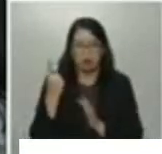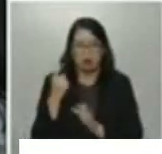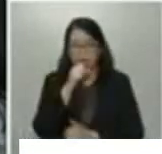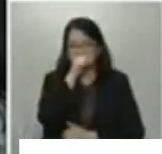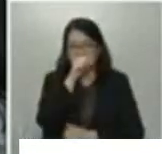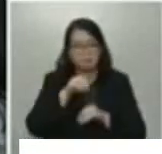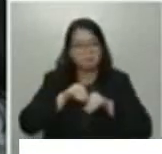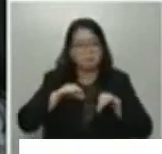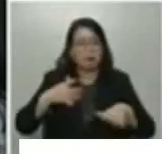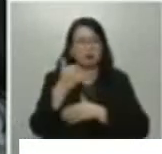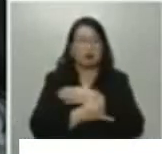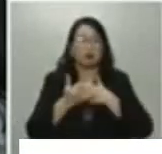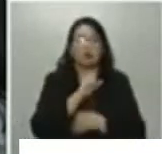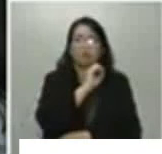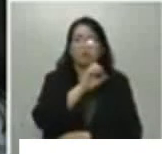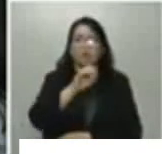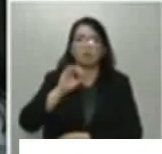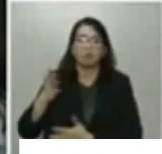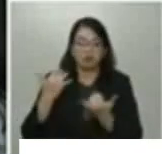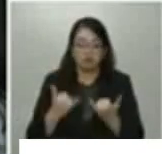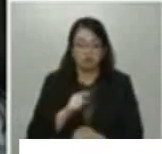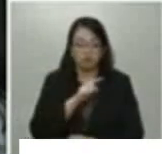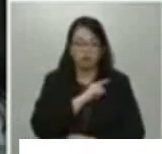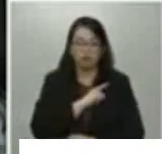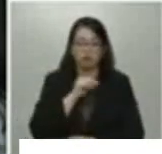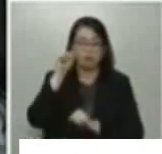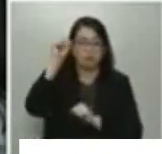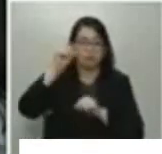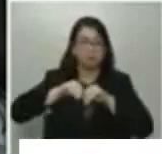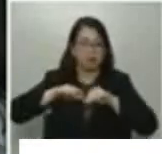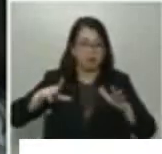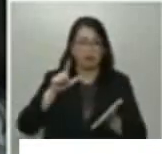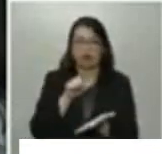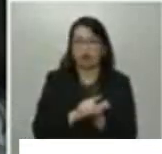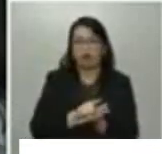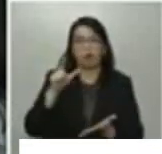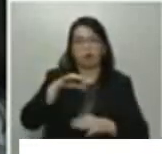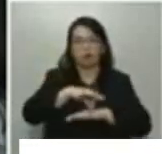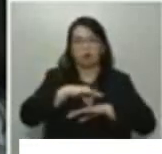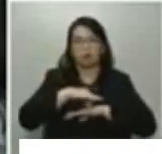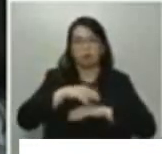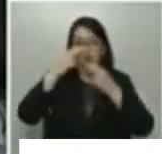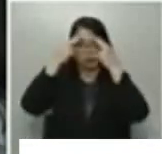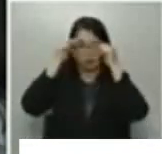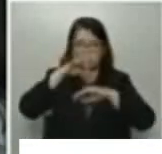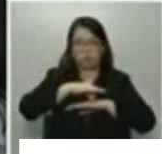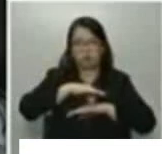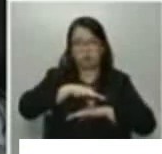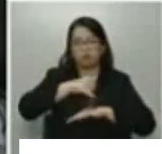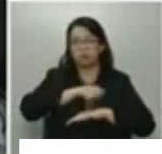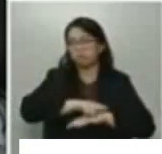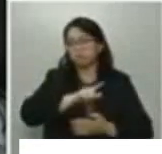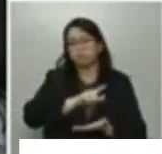เป็นผู้ที่มีส่วนรับผิดชอบและได้ประกาศลาออกจากตำแหน่งนายกเทศมนตรีเมืองอู่ฮั่น